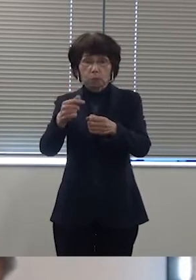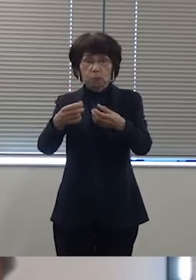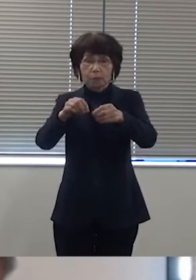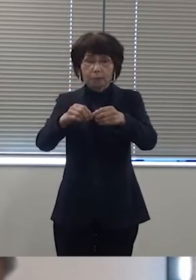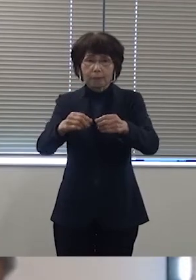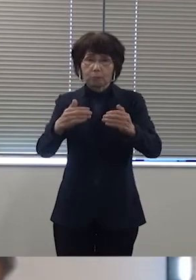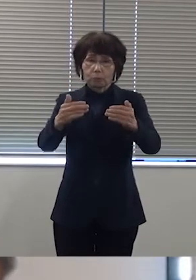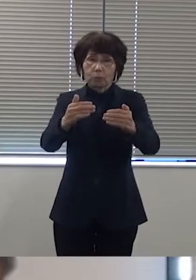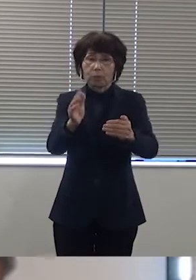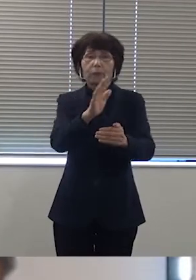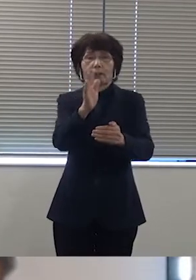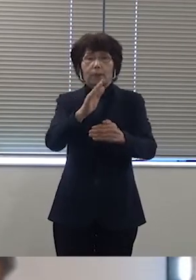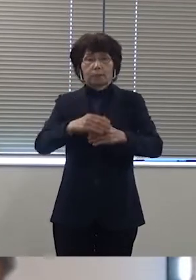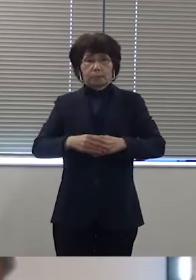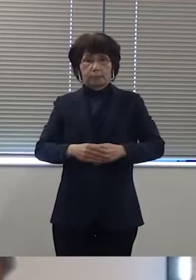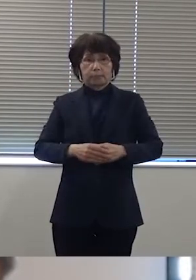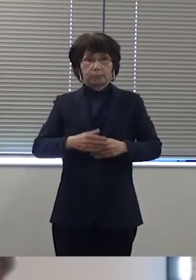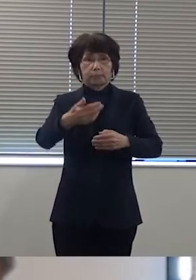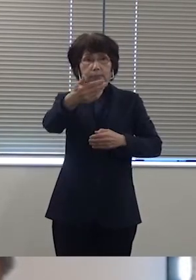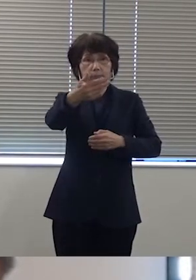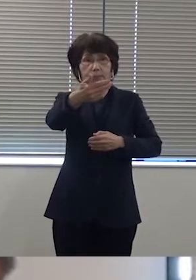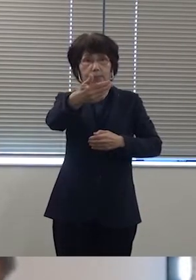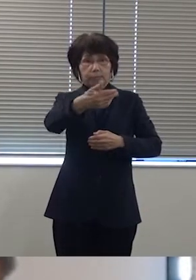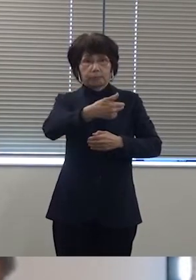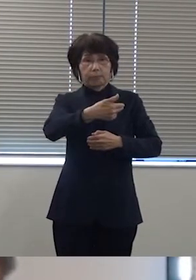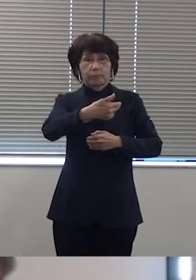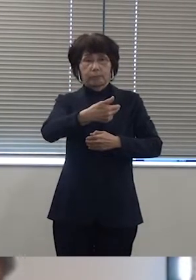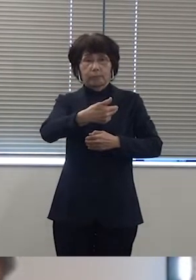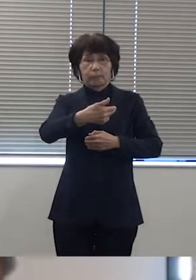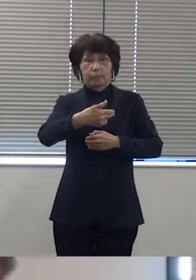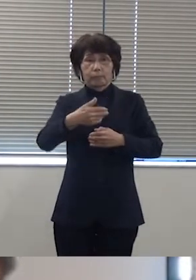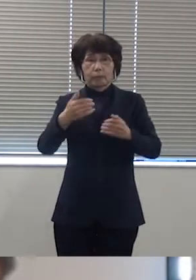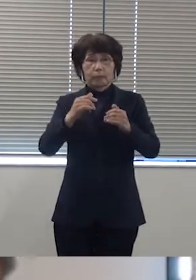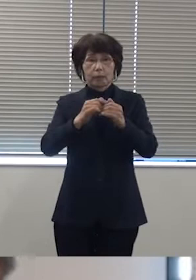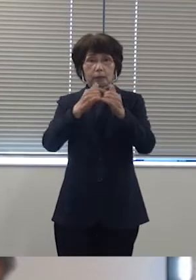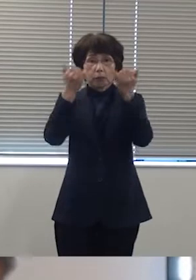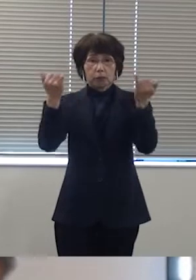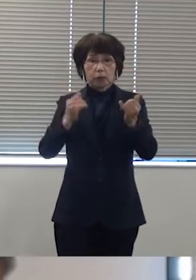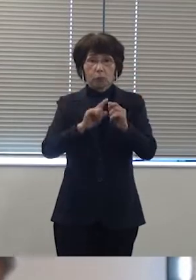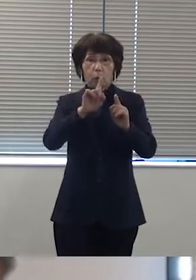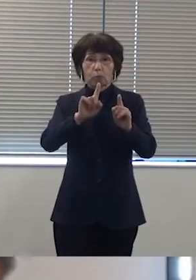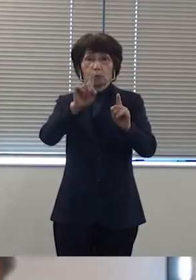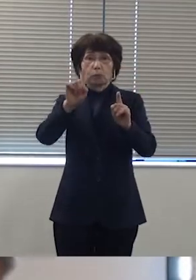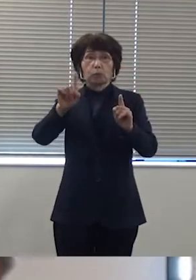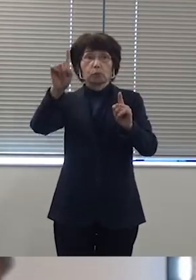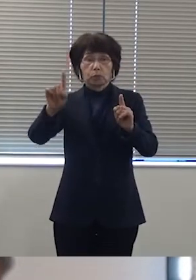としては例えば半減世代間とかですね、そういうものどういう課